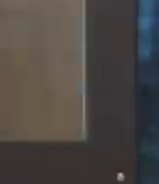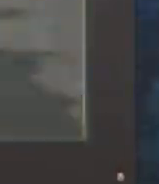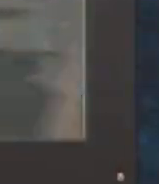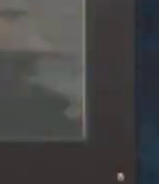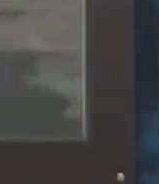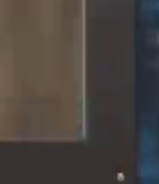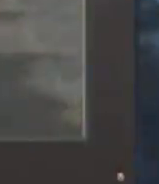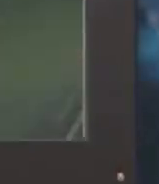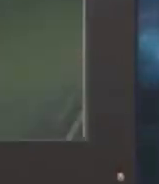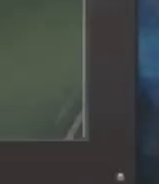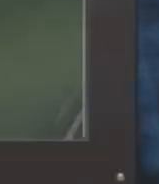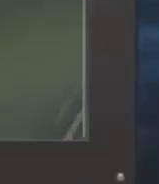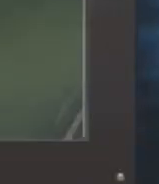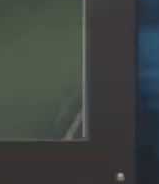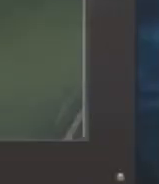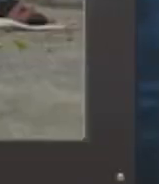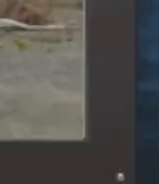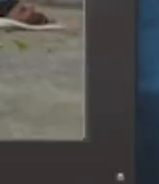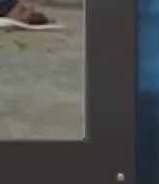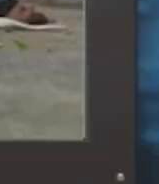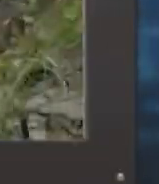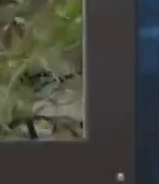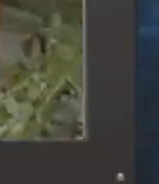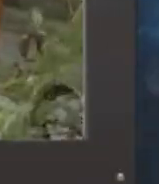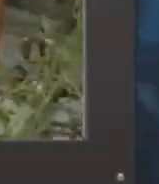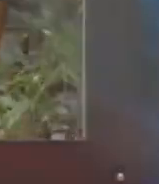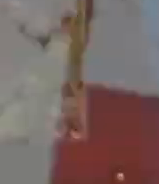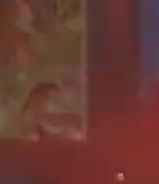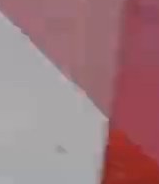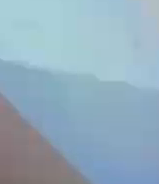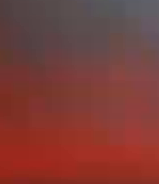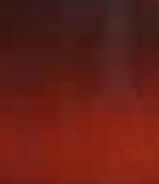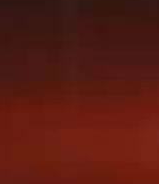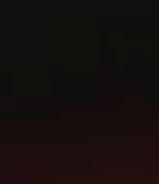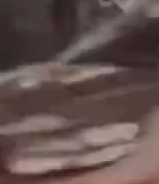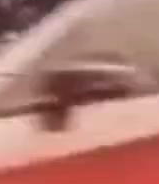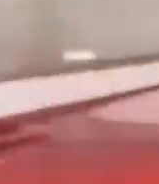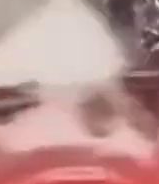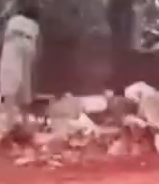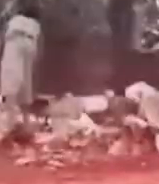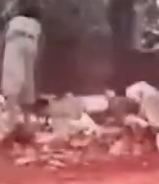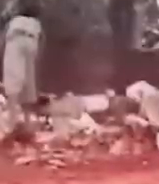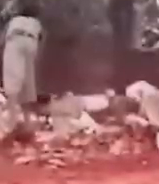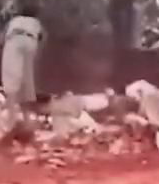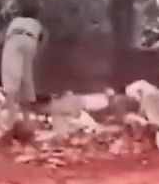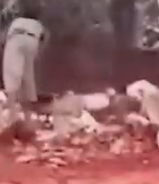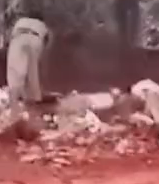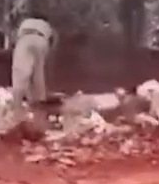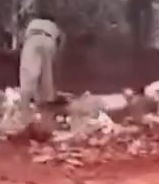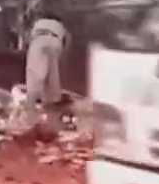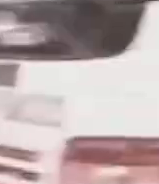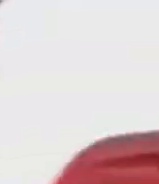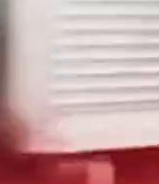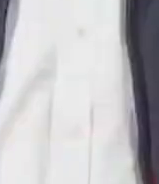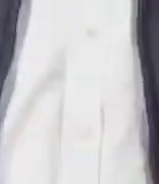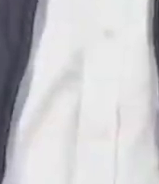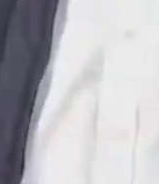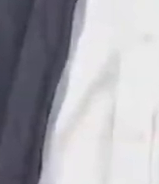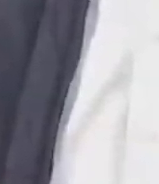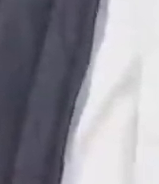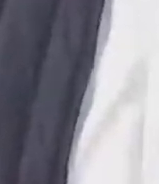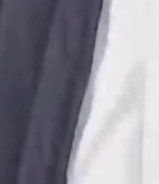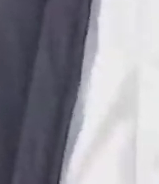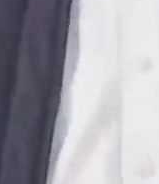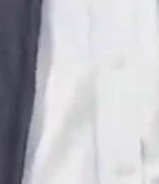naglilinis sa kanilang barangay sa Makati City, ating kilalanin. Sabado, alas 6 hanggang alas 7 ng gabi,